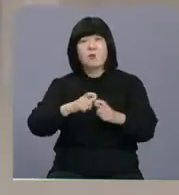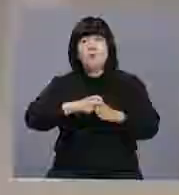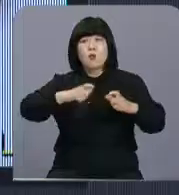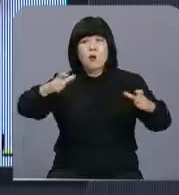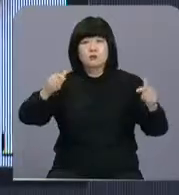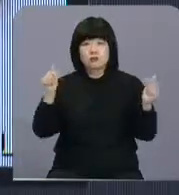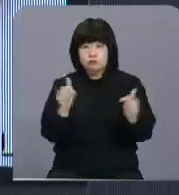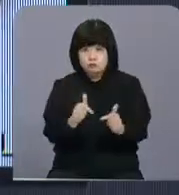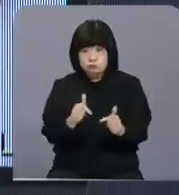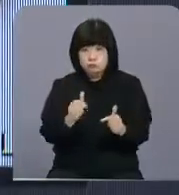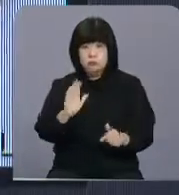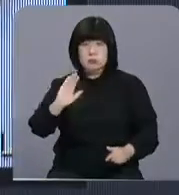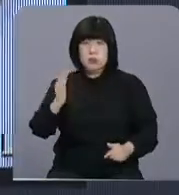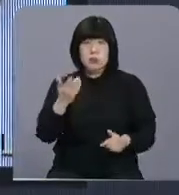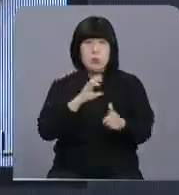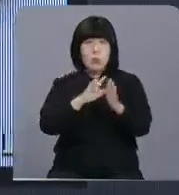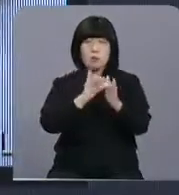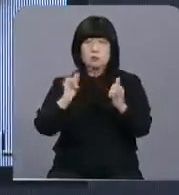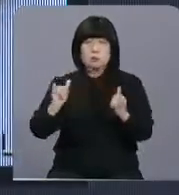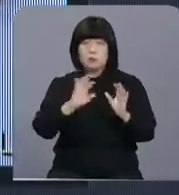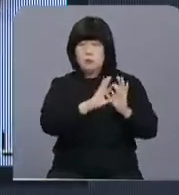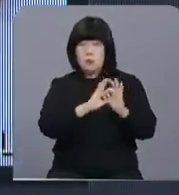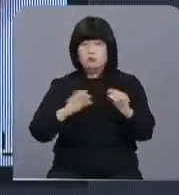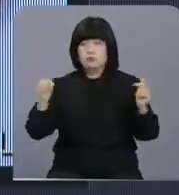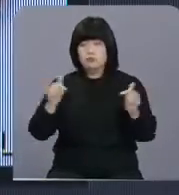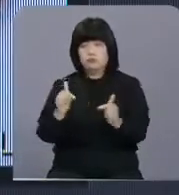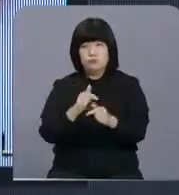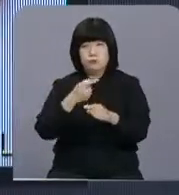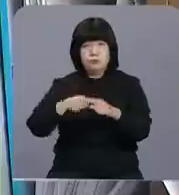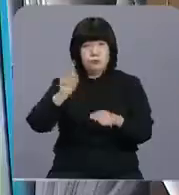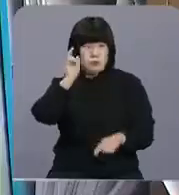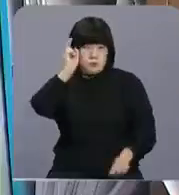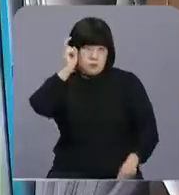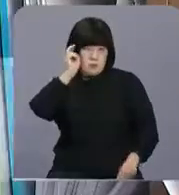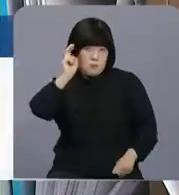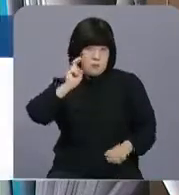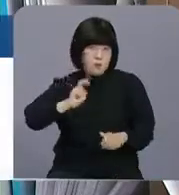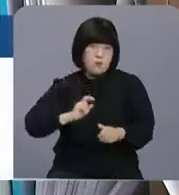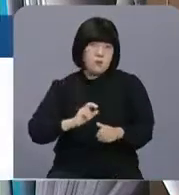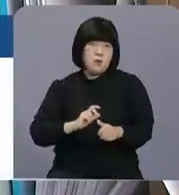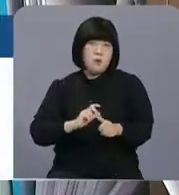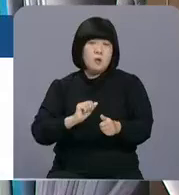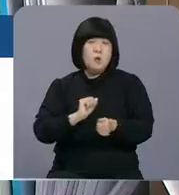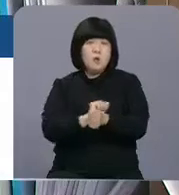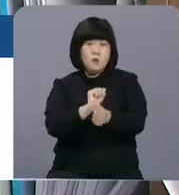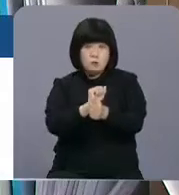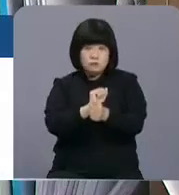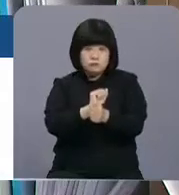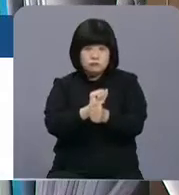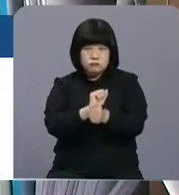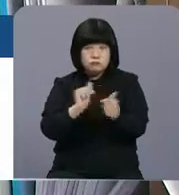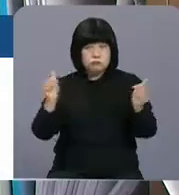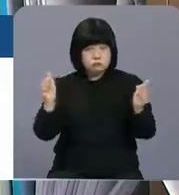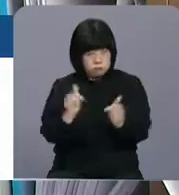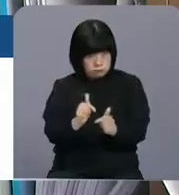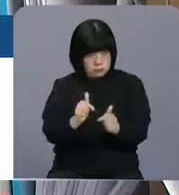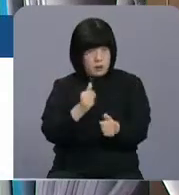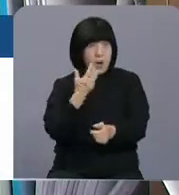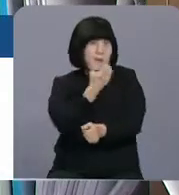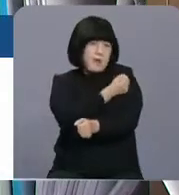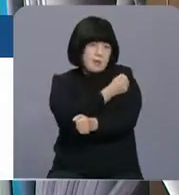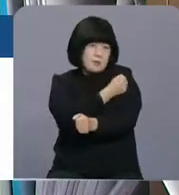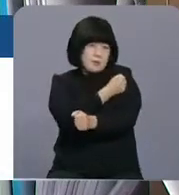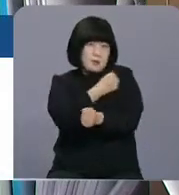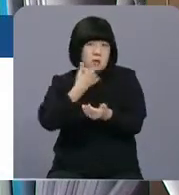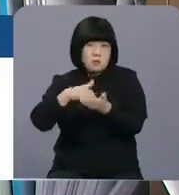꺾여 없고 확신 자도 계속 감소할 것으로 예상합니다 확산 시에는 꺾인 것 같거든 야 백신접종 유리 올라 가면서 서서히